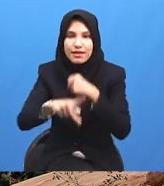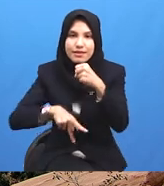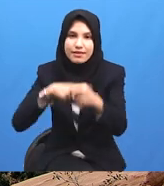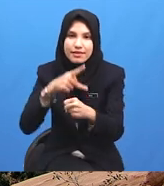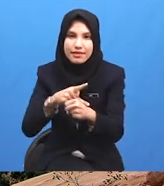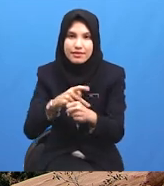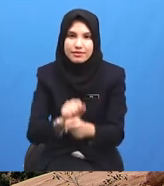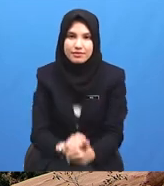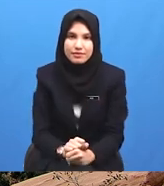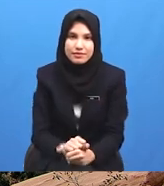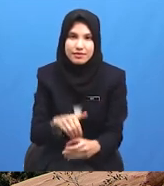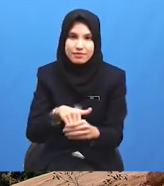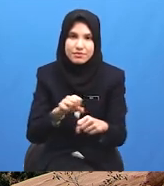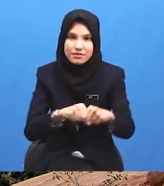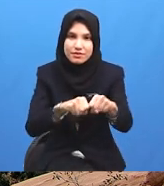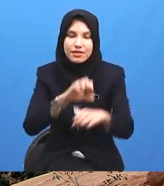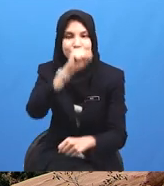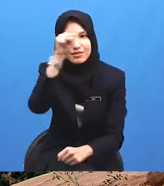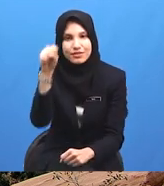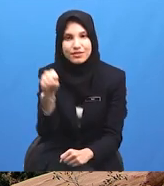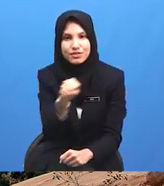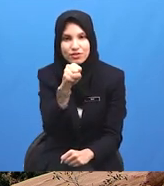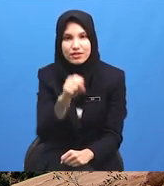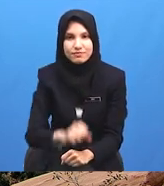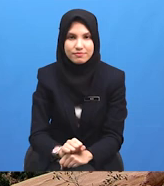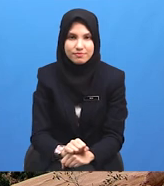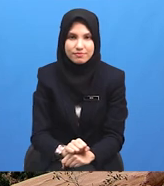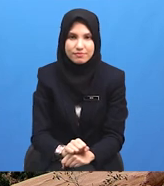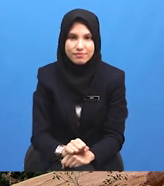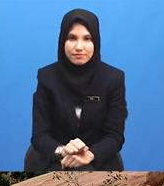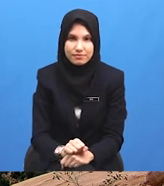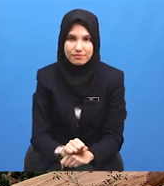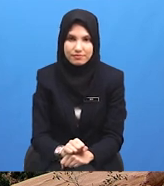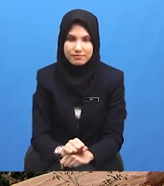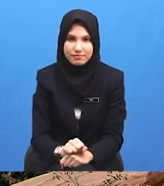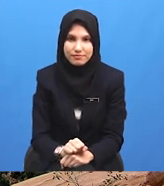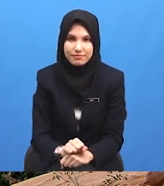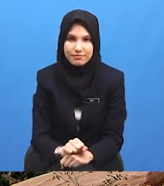betul dalam sistem suria. So ini adalah matahari.